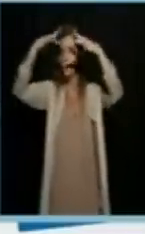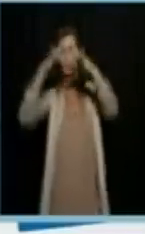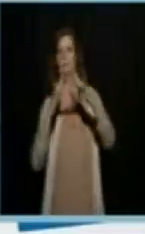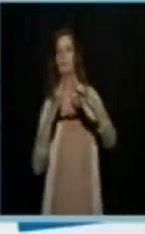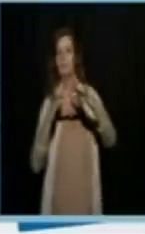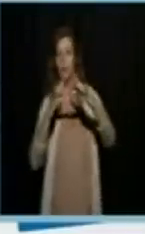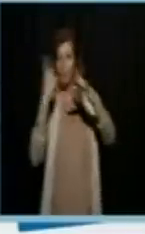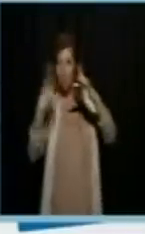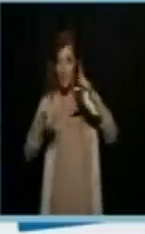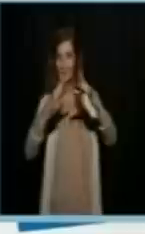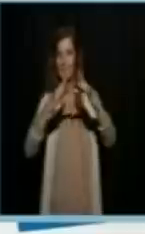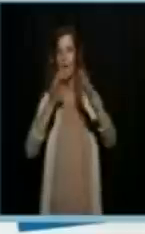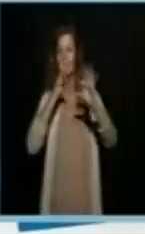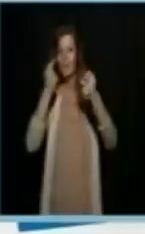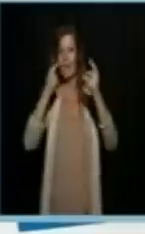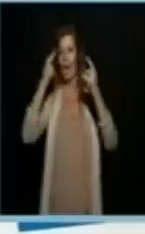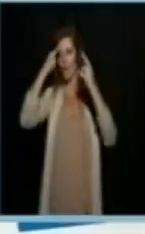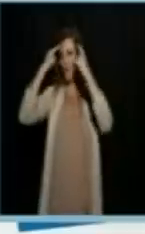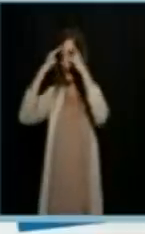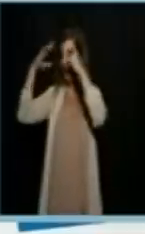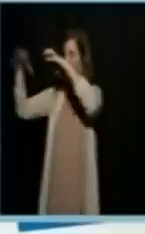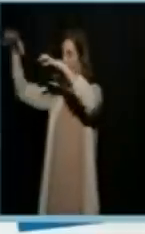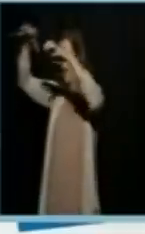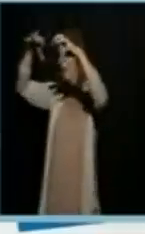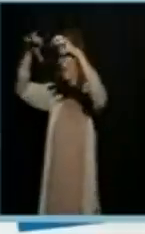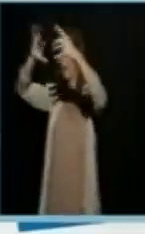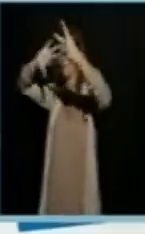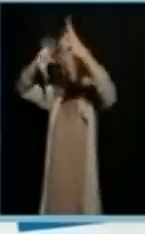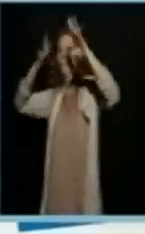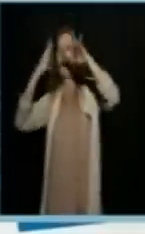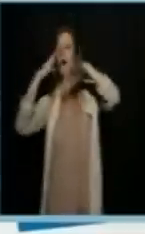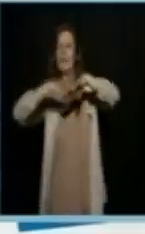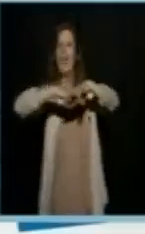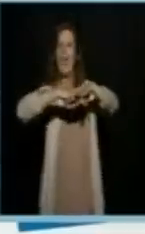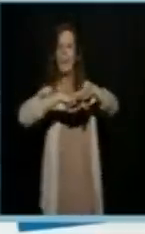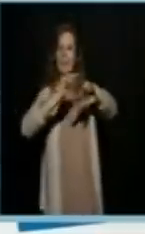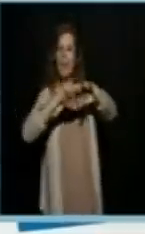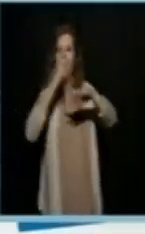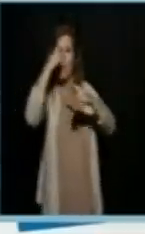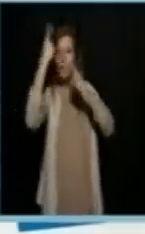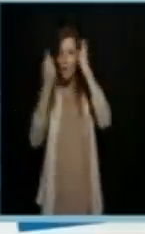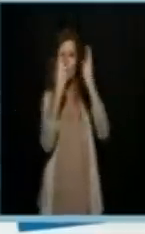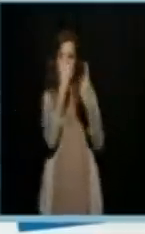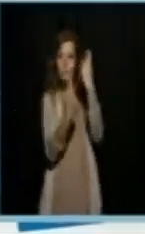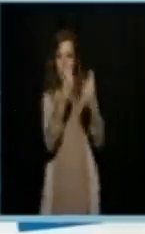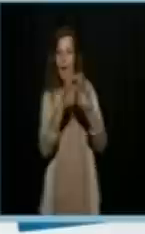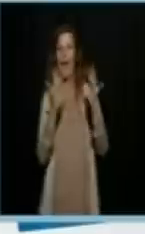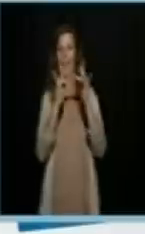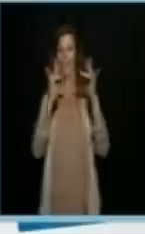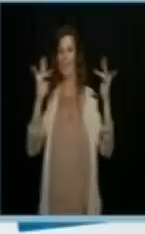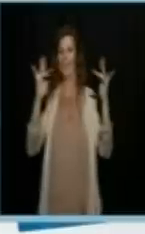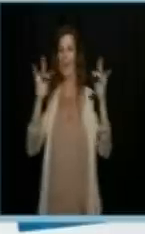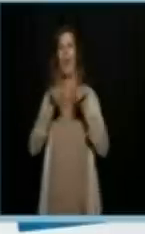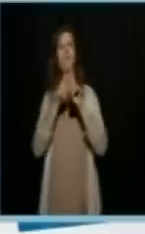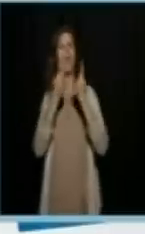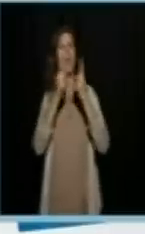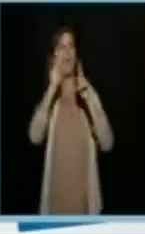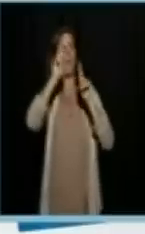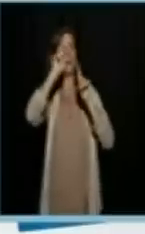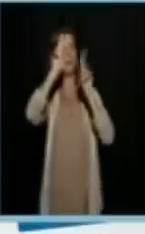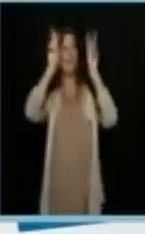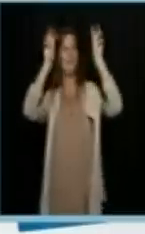di cervelli che partoriscono idee. Internet, questa è ancora la definizione che mi piace di più, come